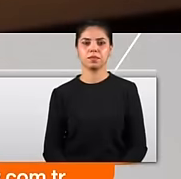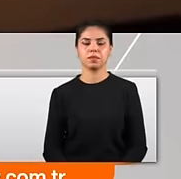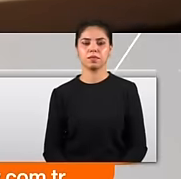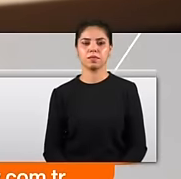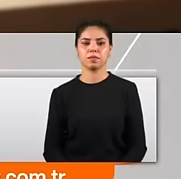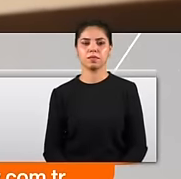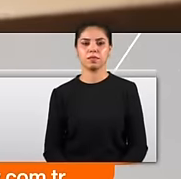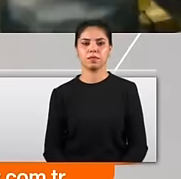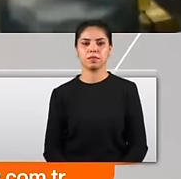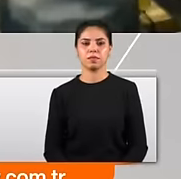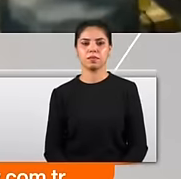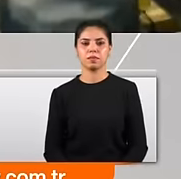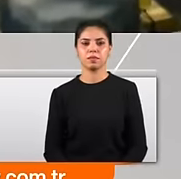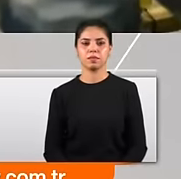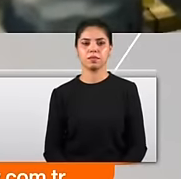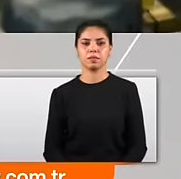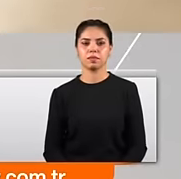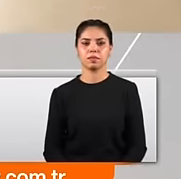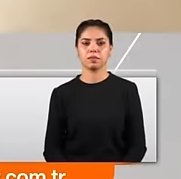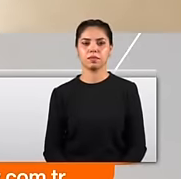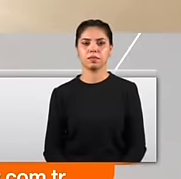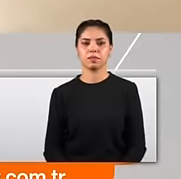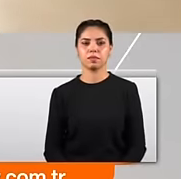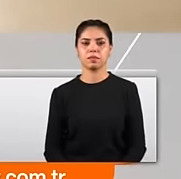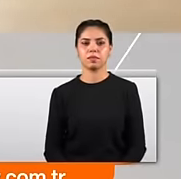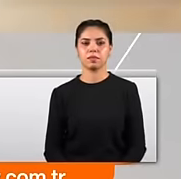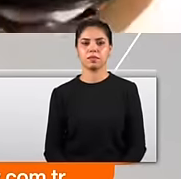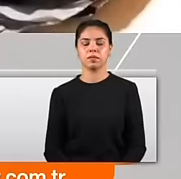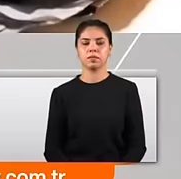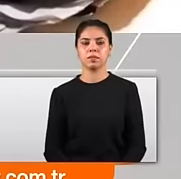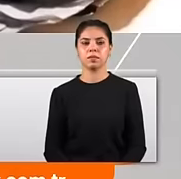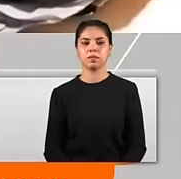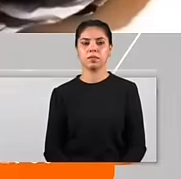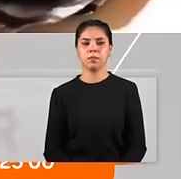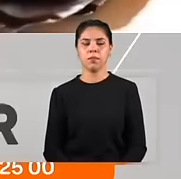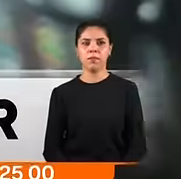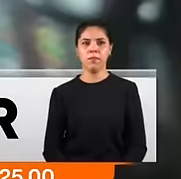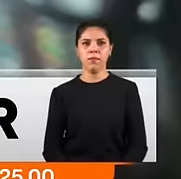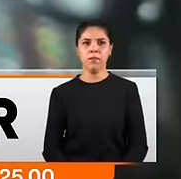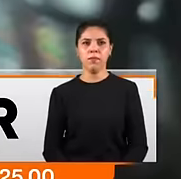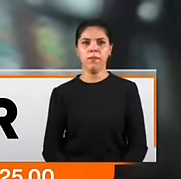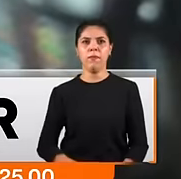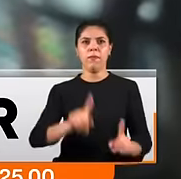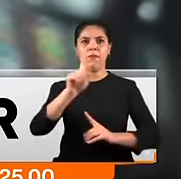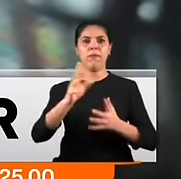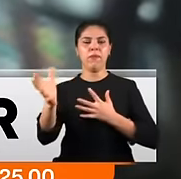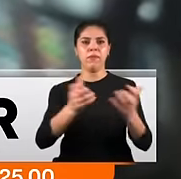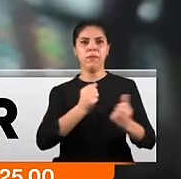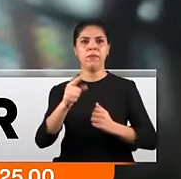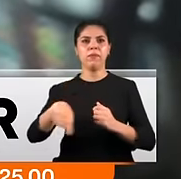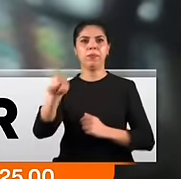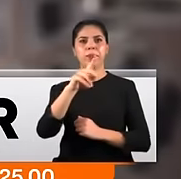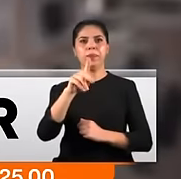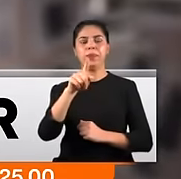sektör hacminin 2023 boyunca 1.2 trilyon TL'ye ulaşmasını bekliyoruz. İnternet alışverişini cazip